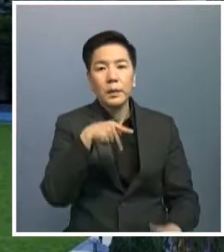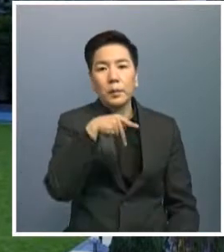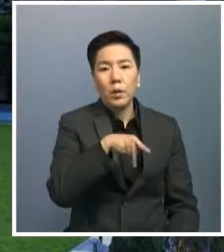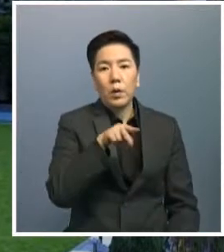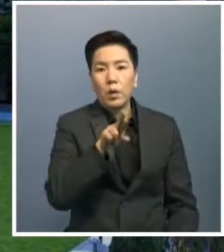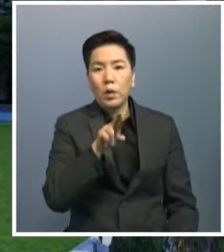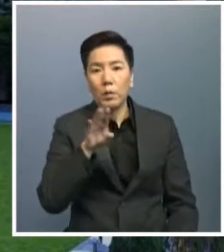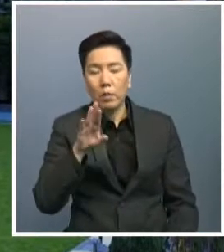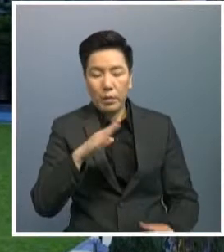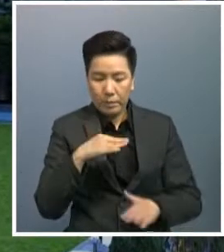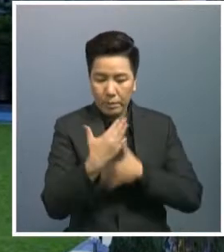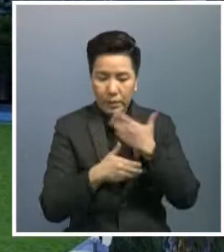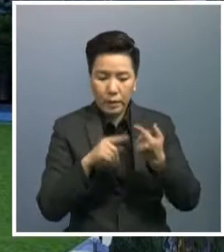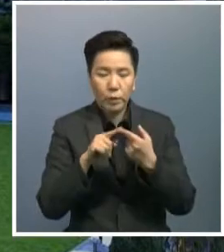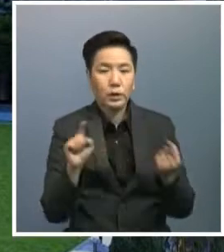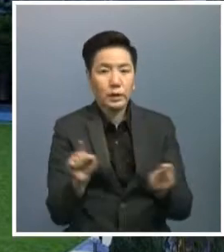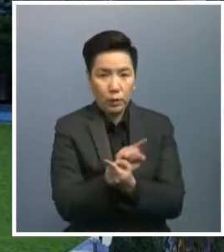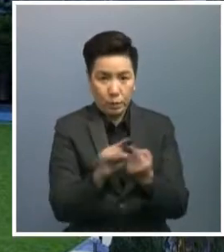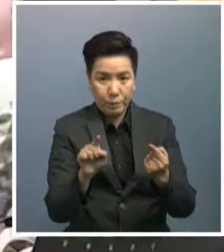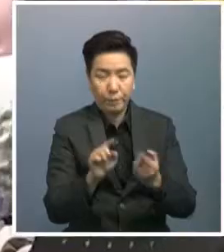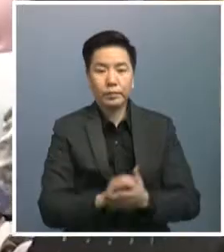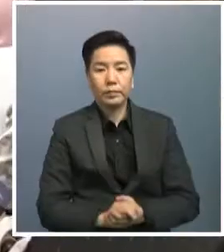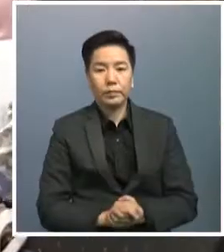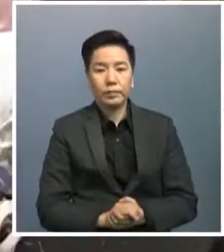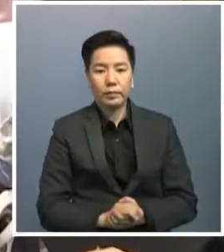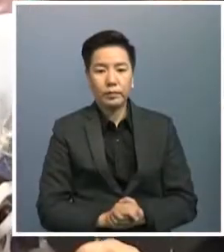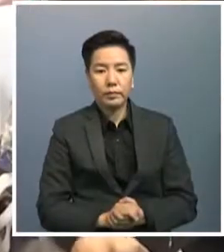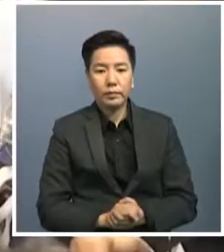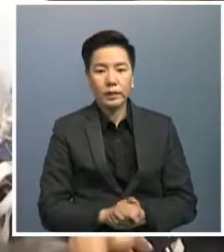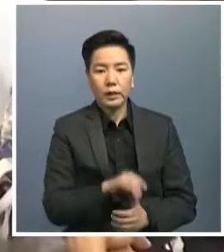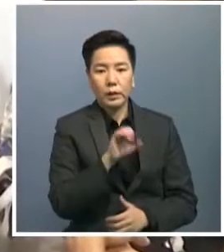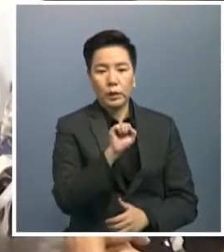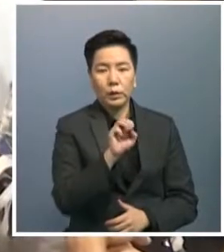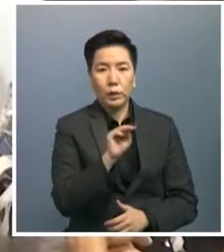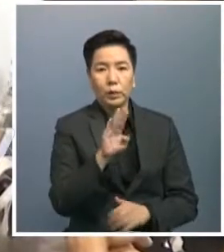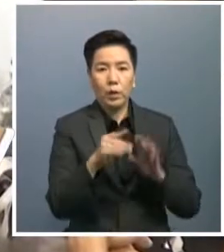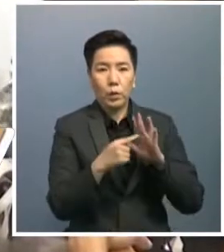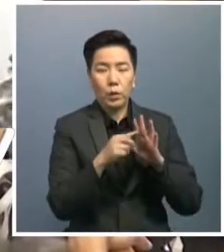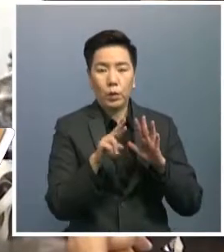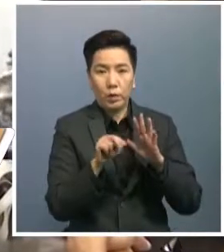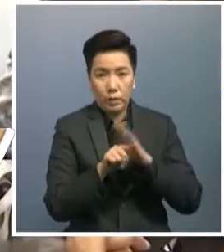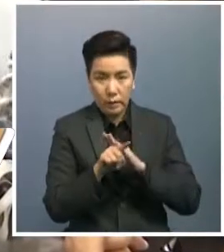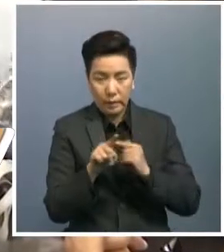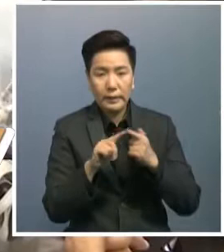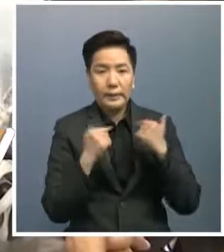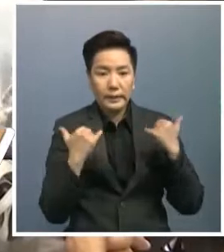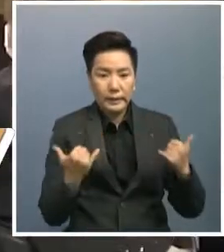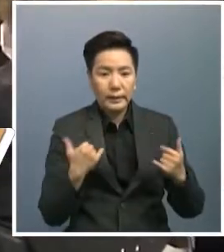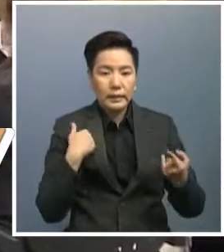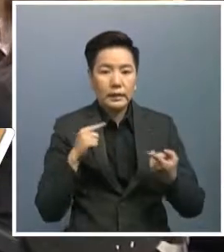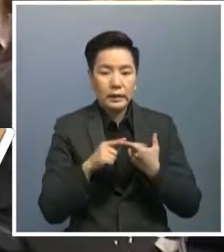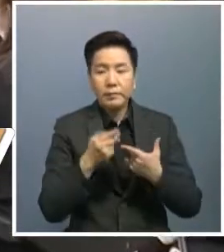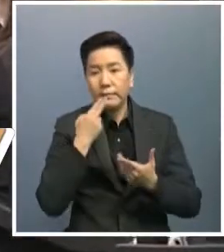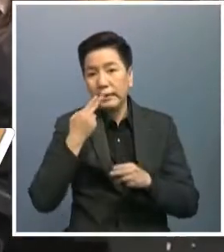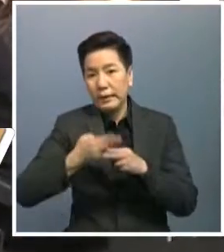ส่งเสริมพัฒนาองค์กรภาคประชาสังคมครับก็ได้สมบูรณ์อุทัยเวียนกุลเลยค่ะหนูการประธานสภาพุทธัสสะดอน